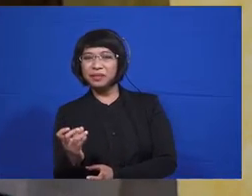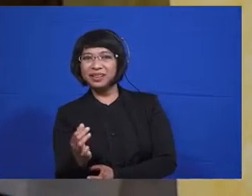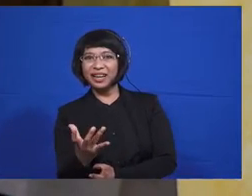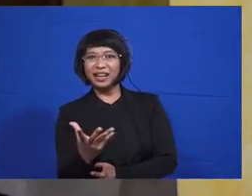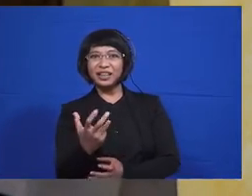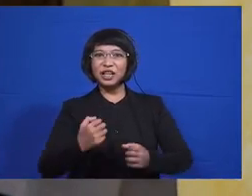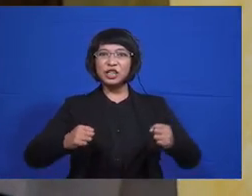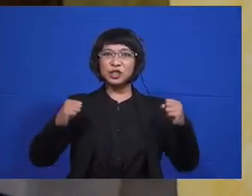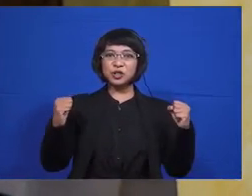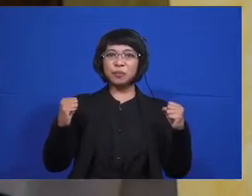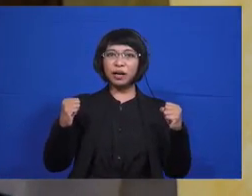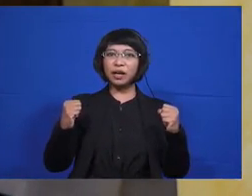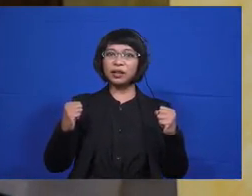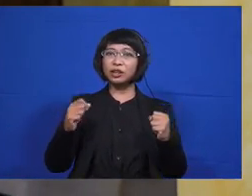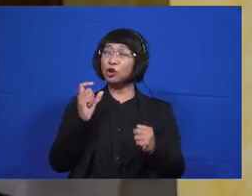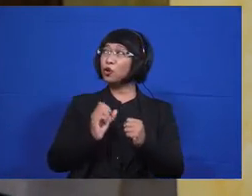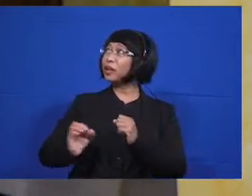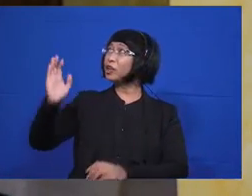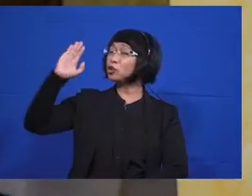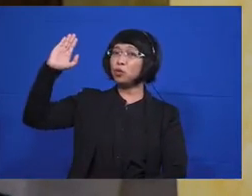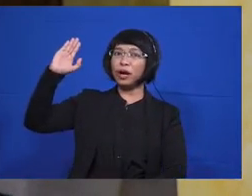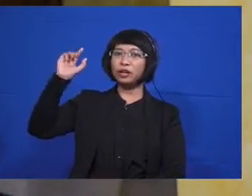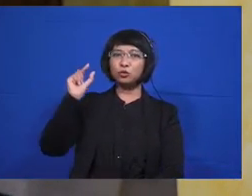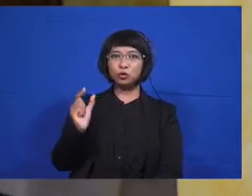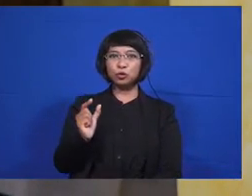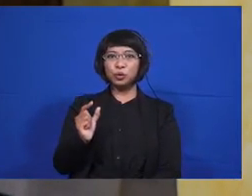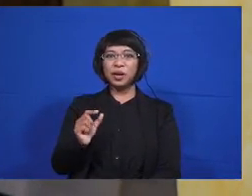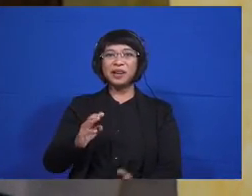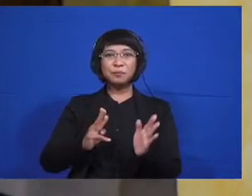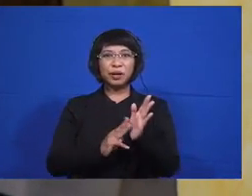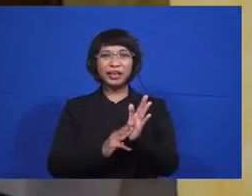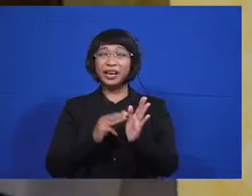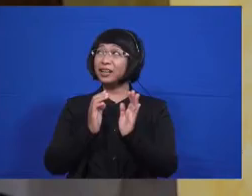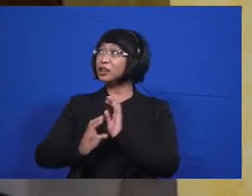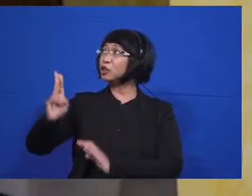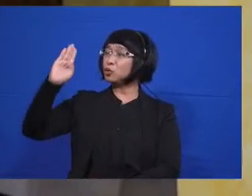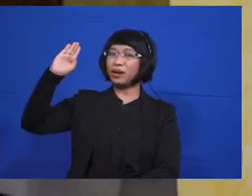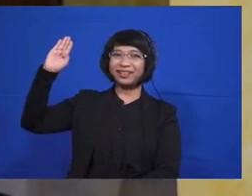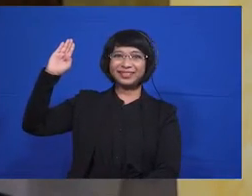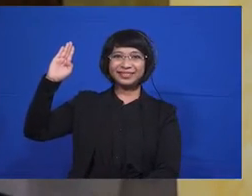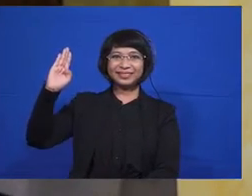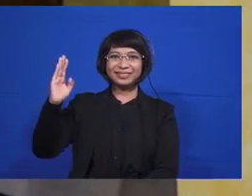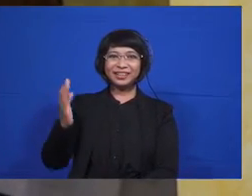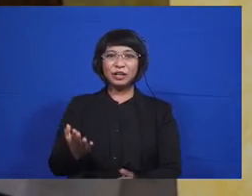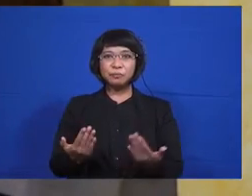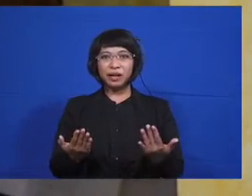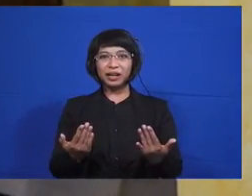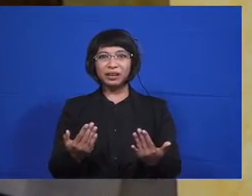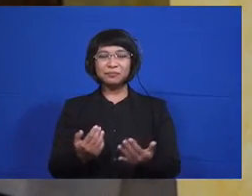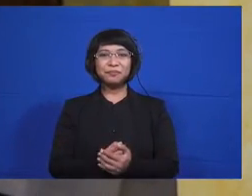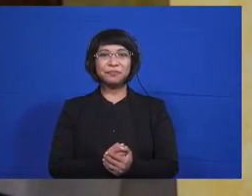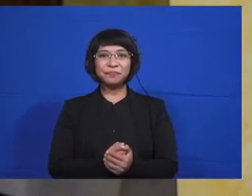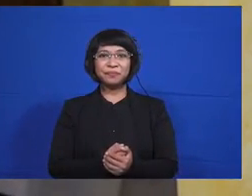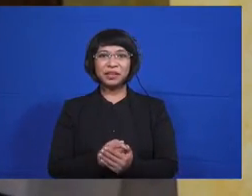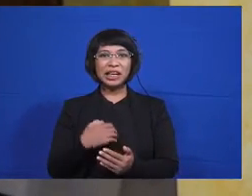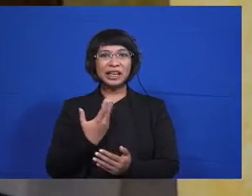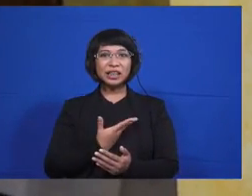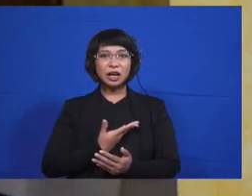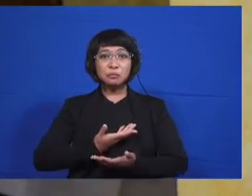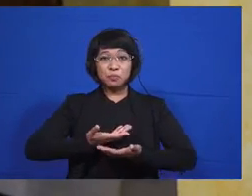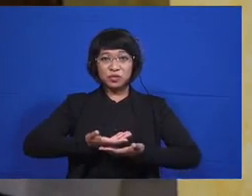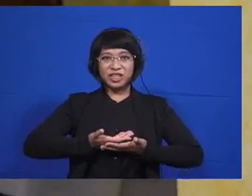oleh Roh Tuhan sendiri untuk melayani Tuhan. Maka marilah kita mempersiapkan hati